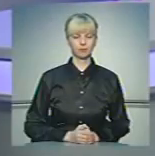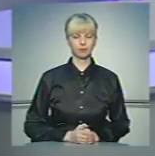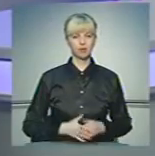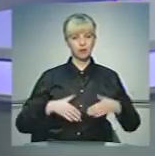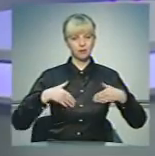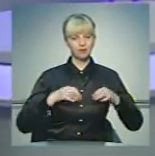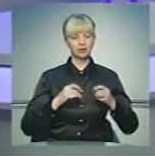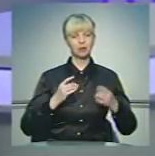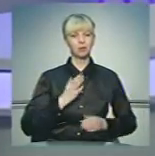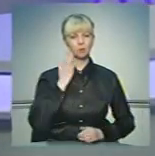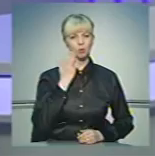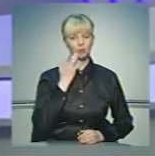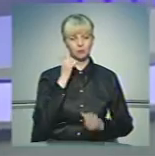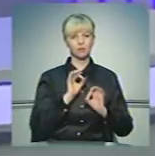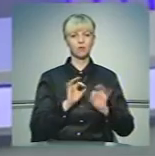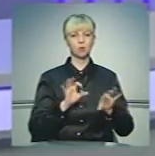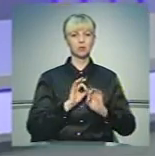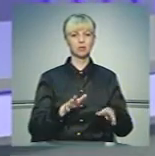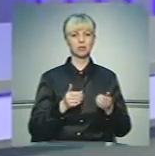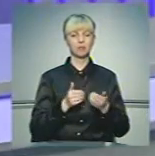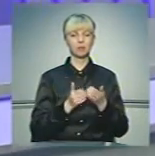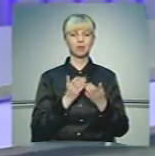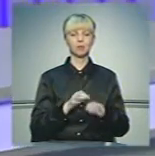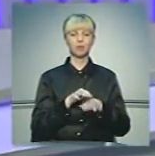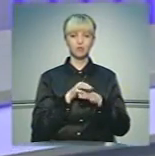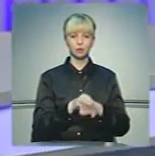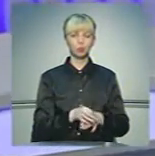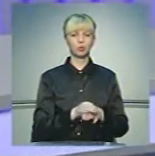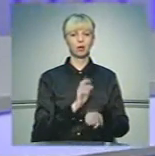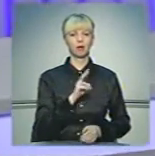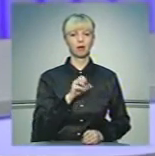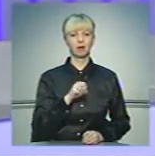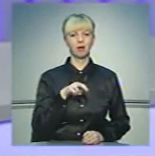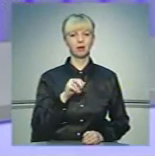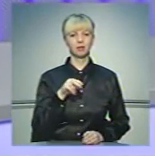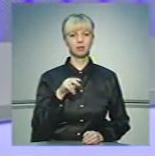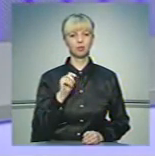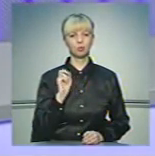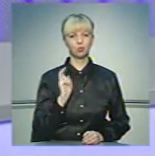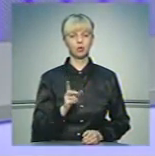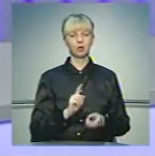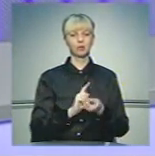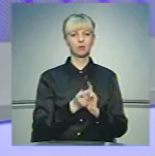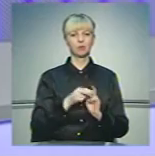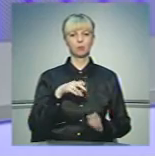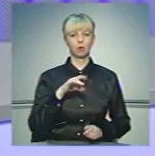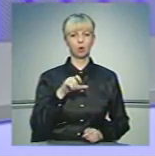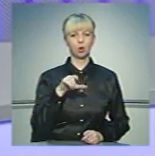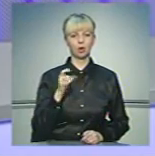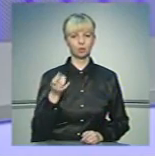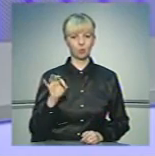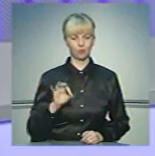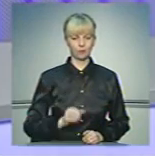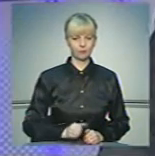Вітаю! В ефірі телеканалу «Буковина» інформаційний випуск. У студії для вас працюють ведучий Максим Калінчук та сурдоперекладач